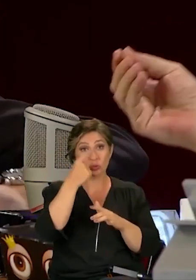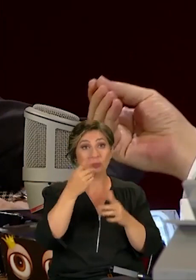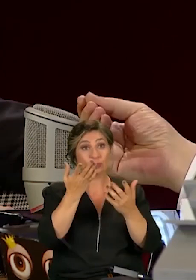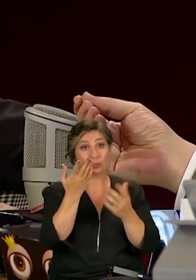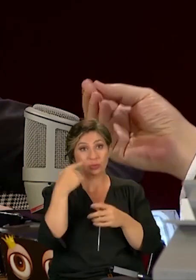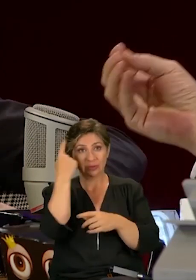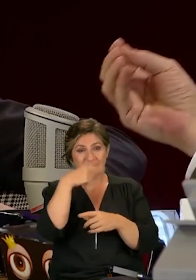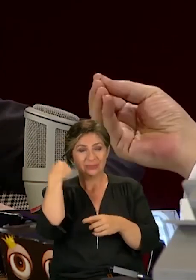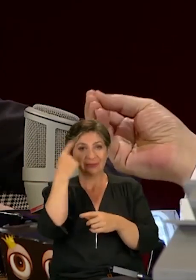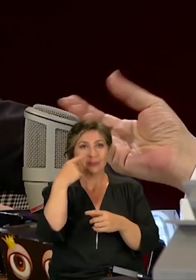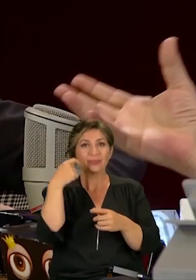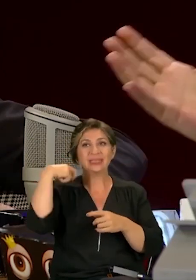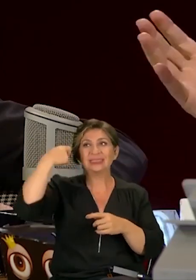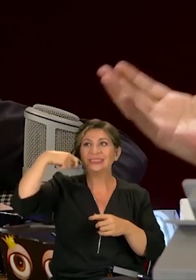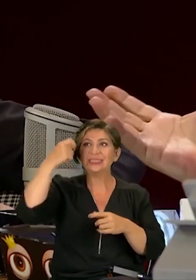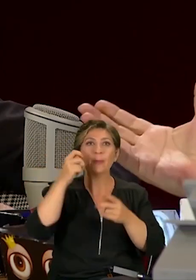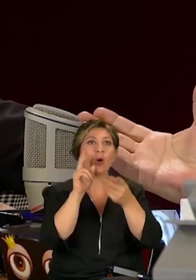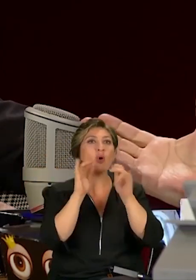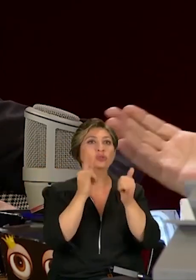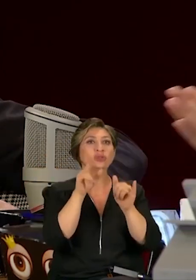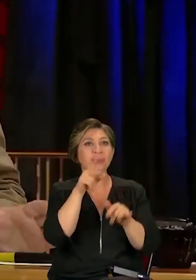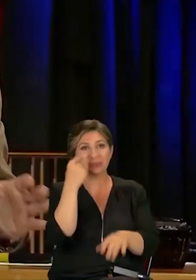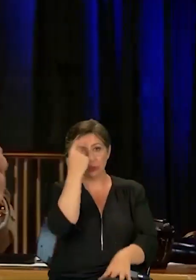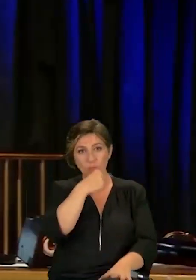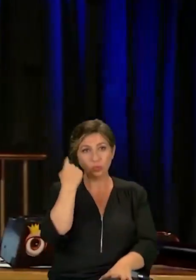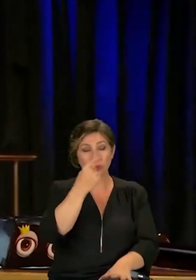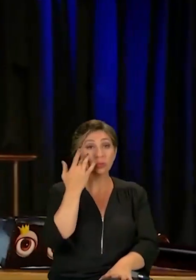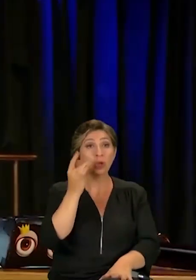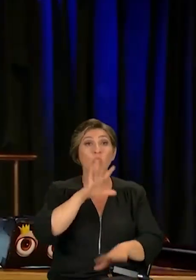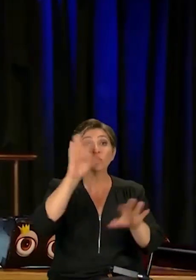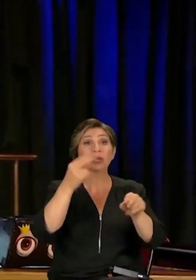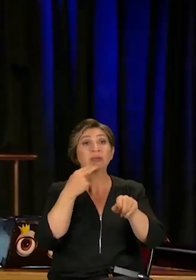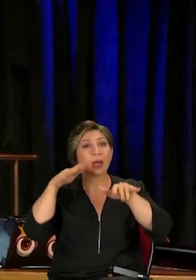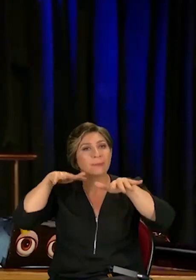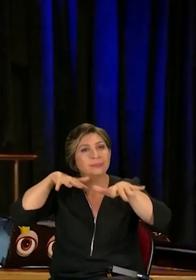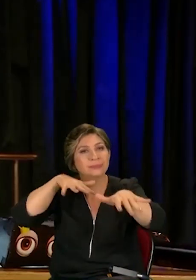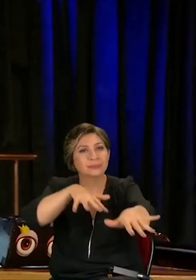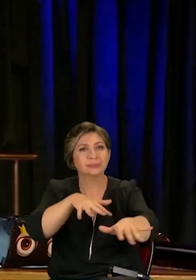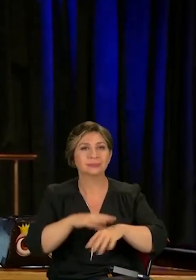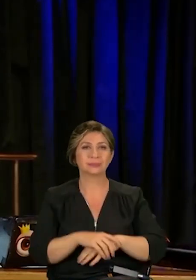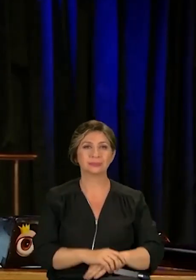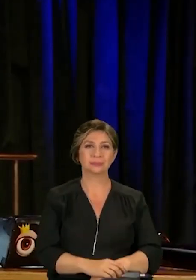bu sinematografik yüzün sayesinde bütün kadınlar sana bayılıyor.